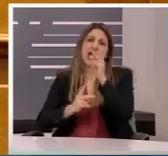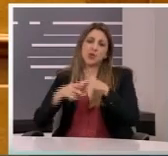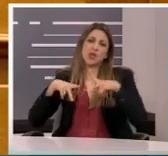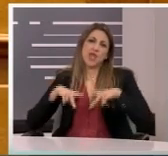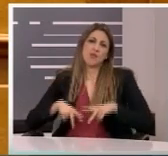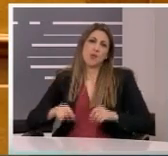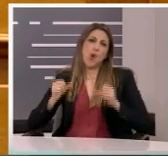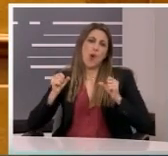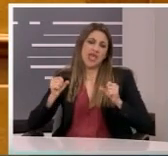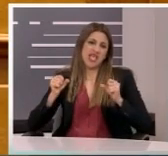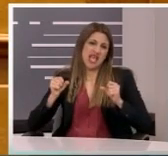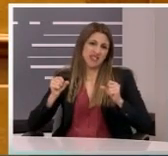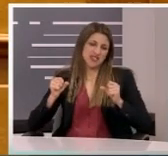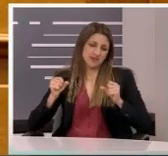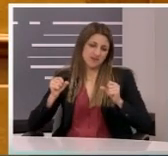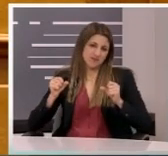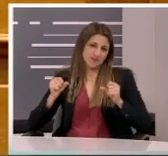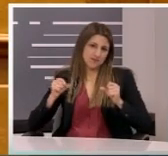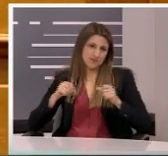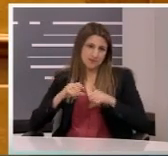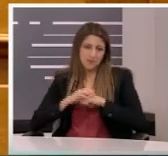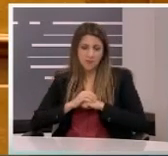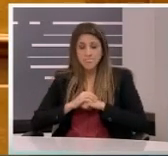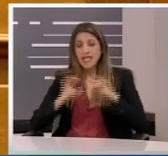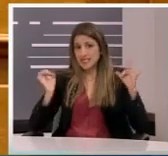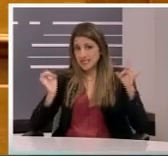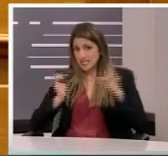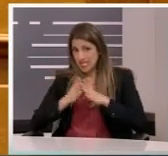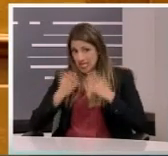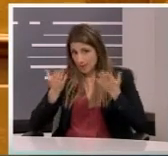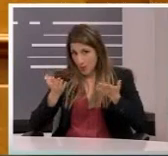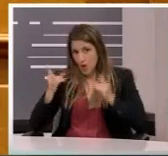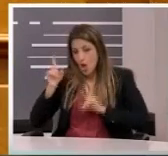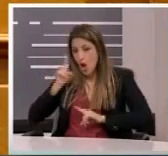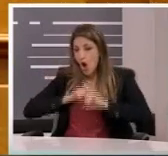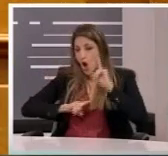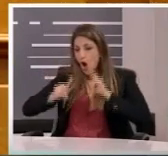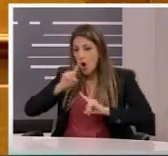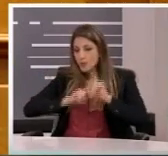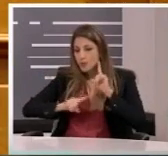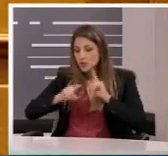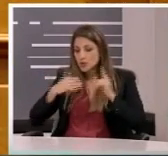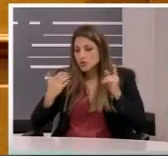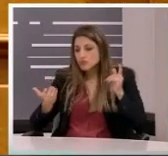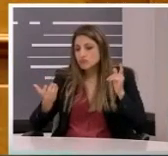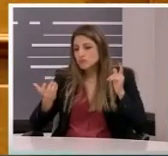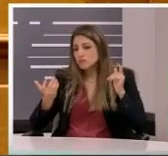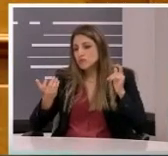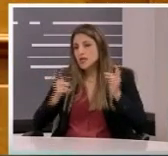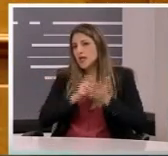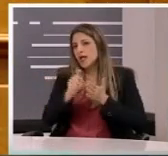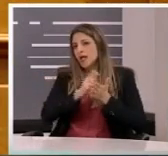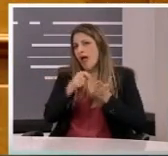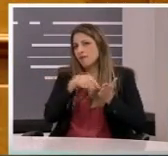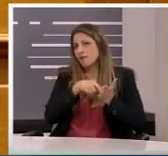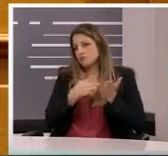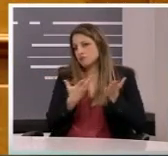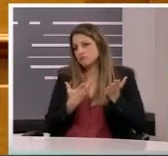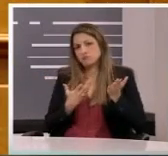ενώπιον του ελληνικού κοινοβουλίου. Όταν λοιπόν όποιος είναι αυτός ο κύριος, ο οποίος ή η κυρία η οποία γράφει τις